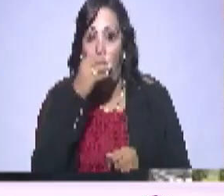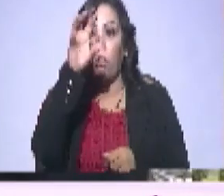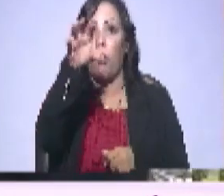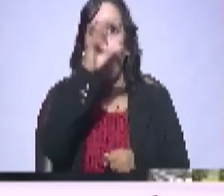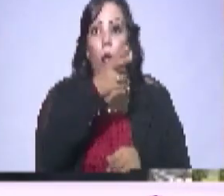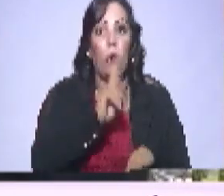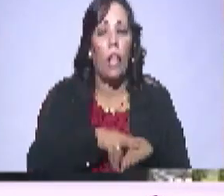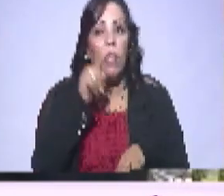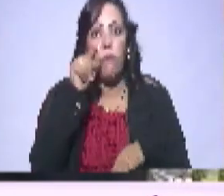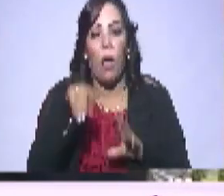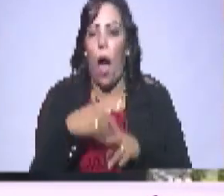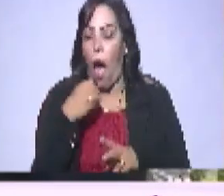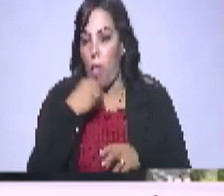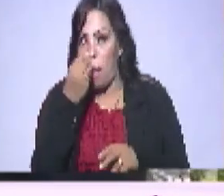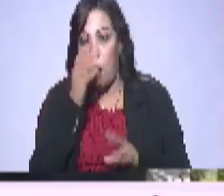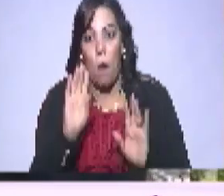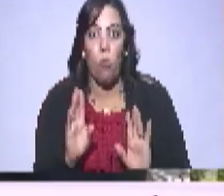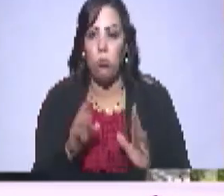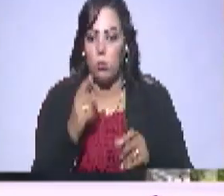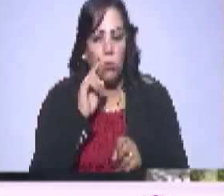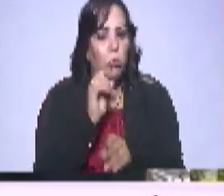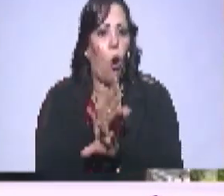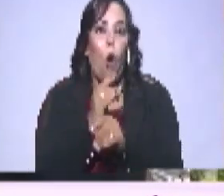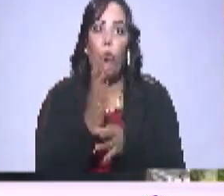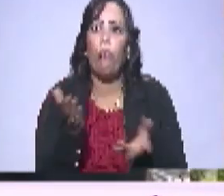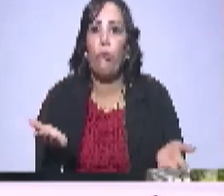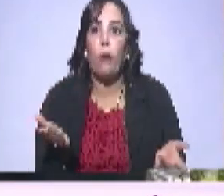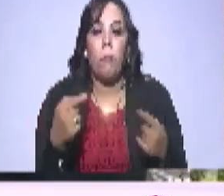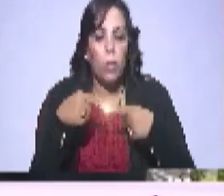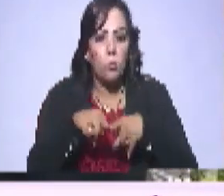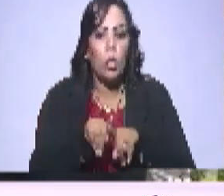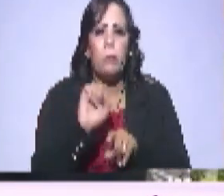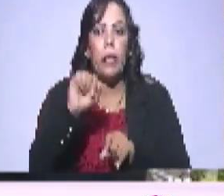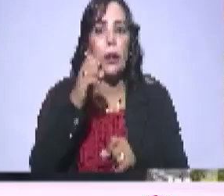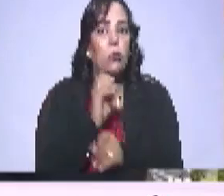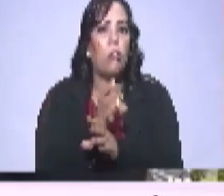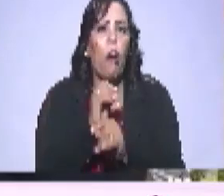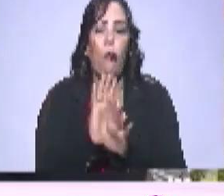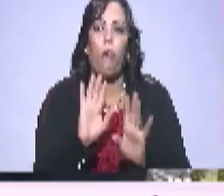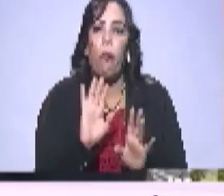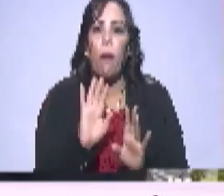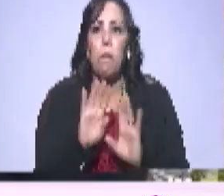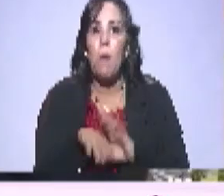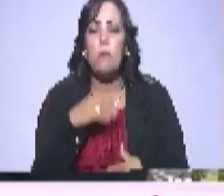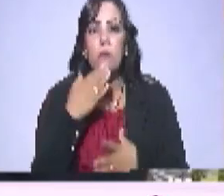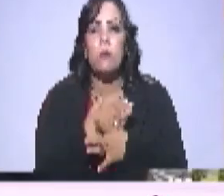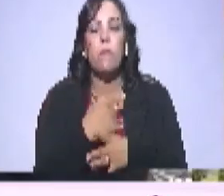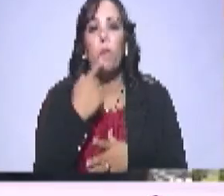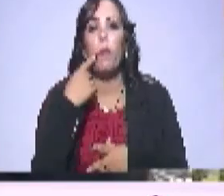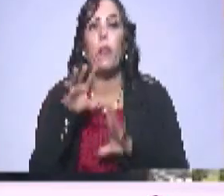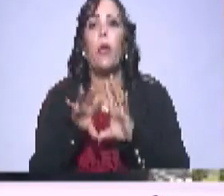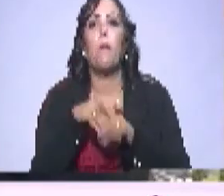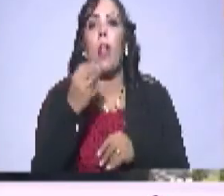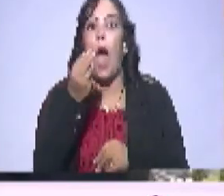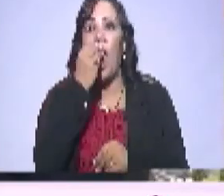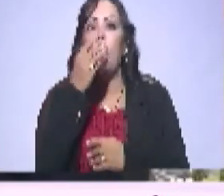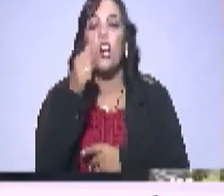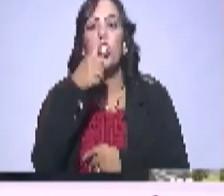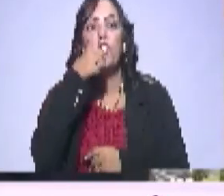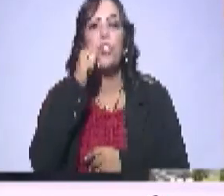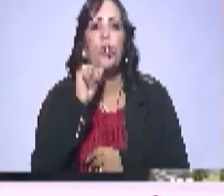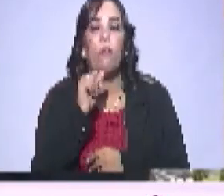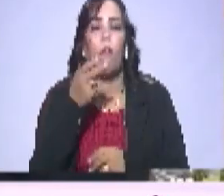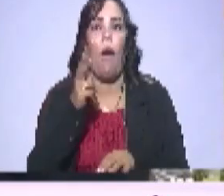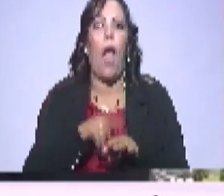دول تانية وحضرتك ما بتاكلهاش هنا، دي ما بتتفقش معاك ما تاكلهاش. احنا بنعمل اللي يعني احنا هنعمل اكل صيني، هنعمل اكل